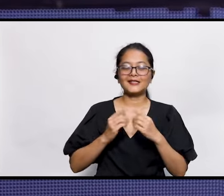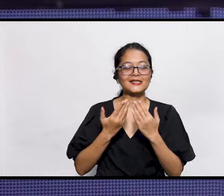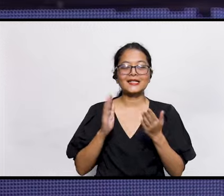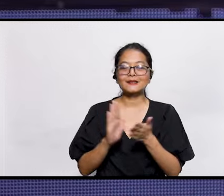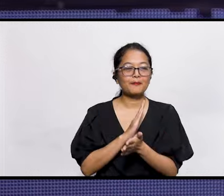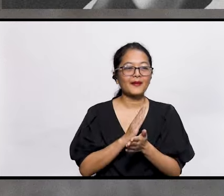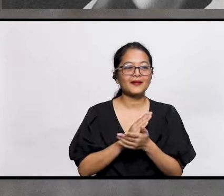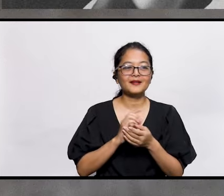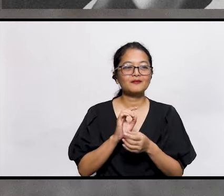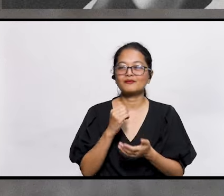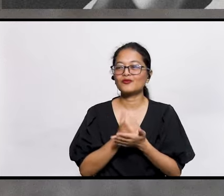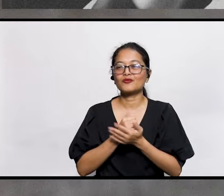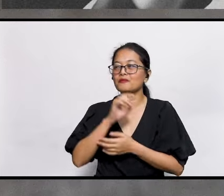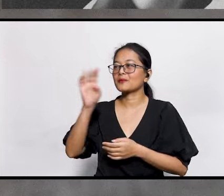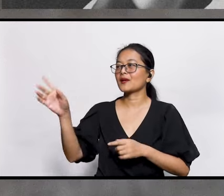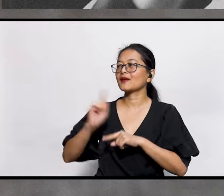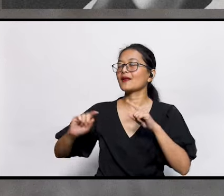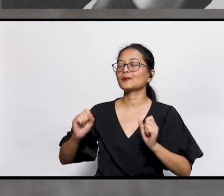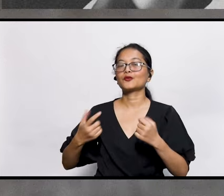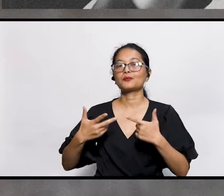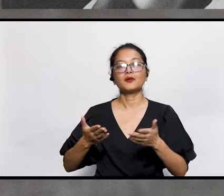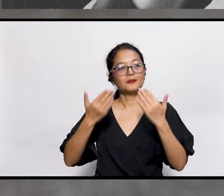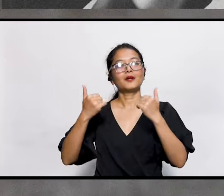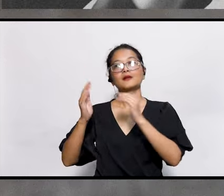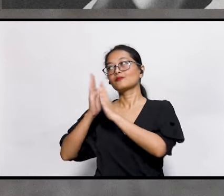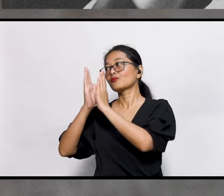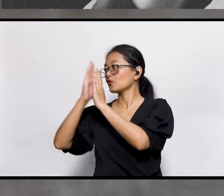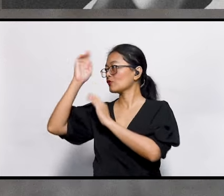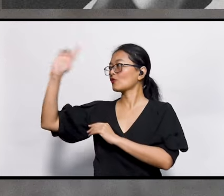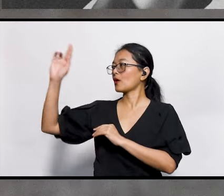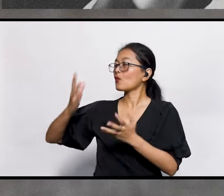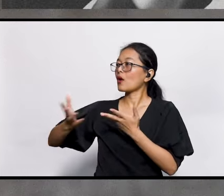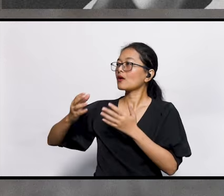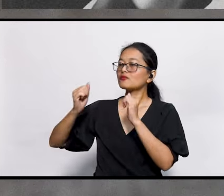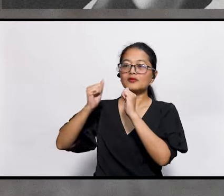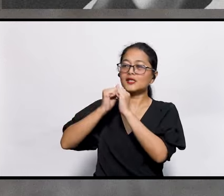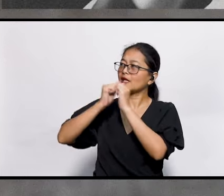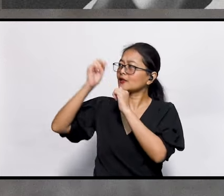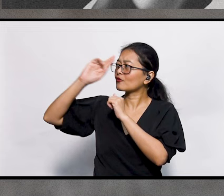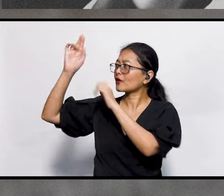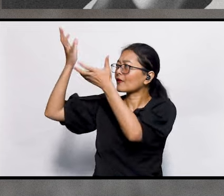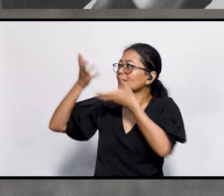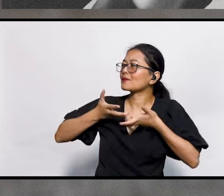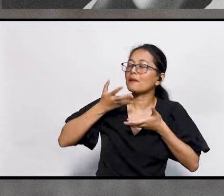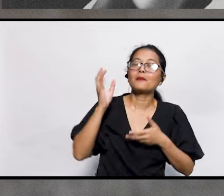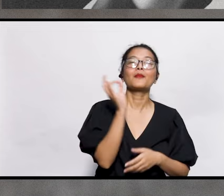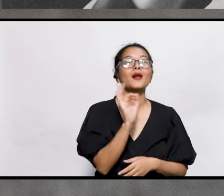kita semuanya Pujilah Tuhan meski janjinya belum sesuai